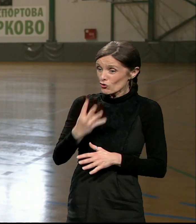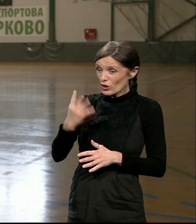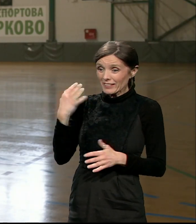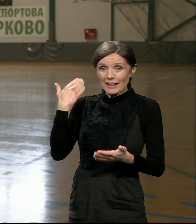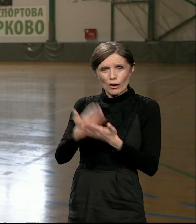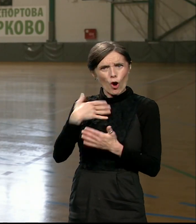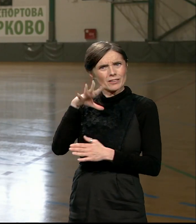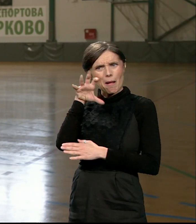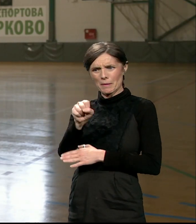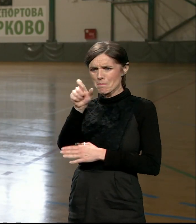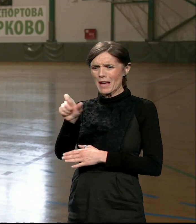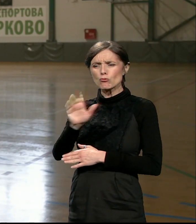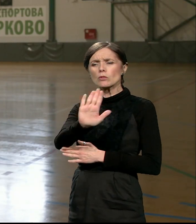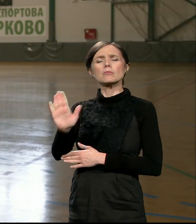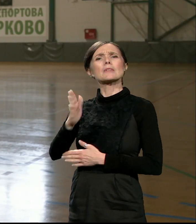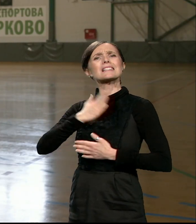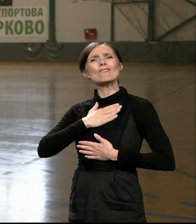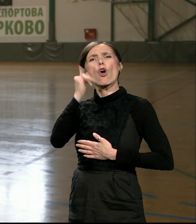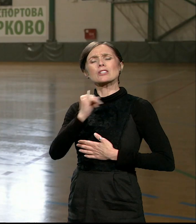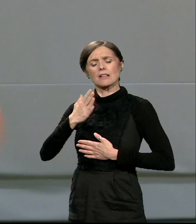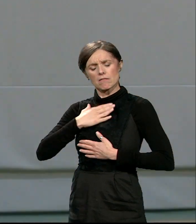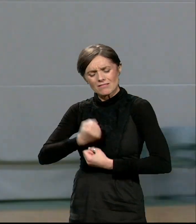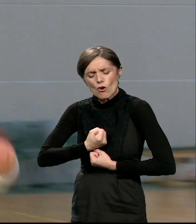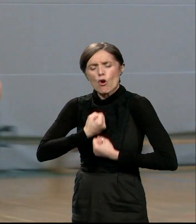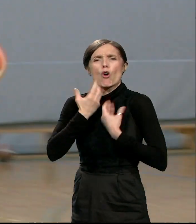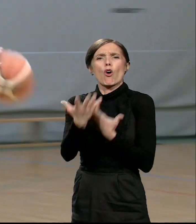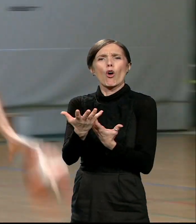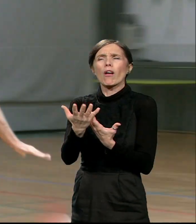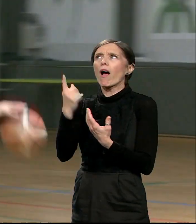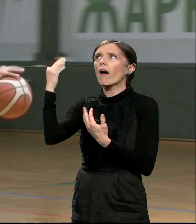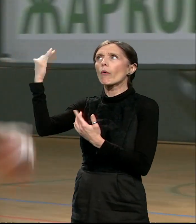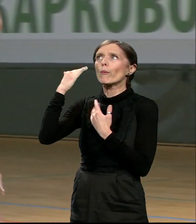potpuno isti potpis, isti stil, nema odstupanja.